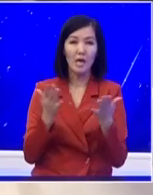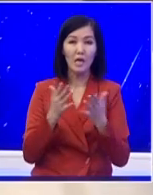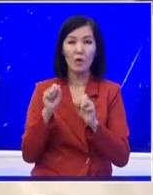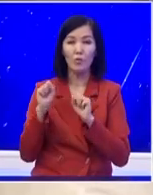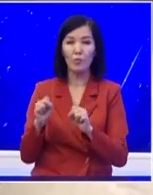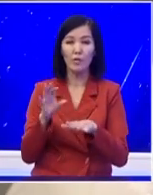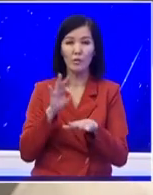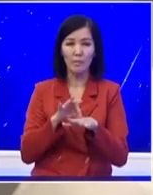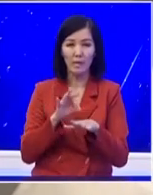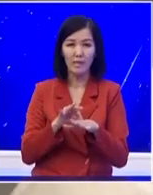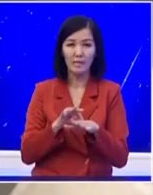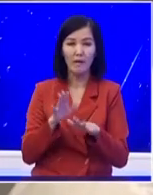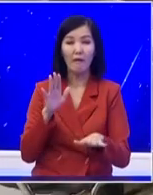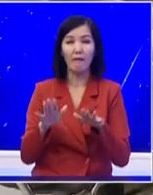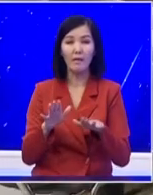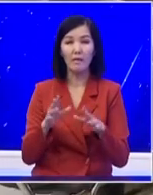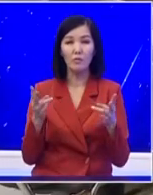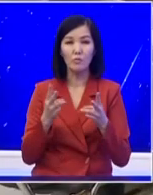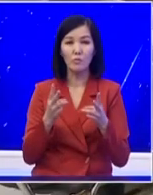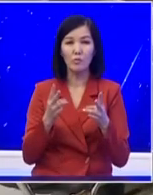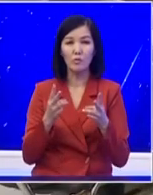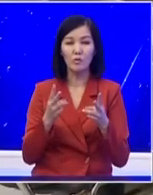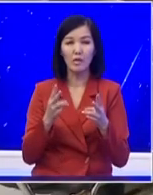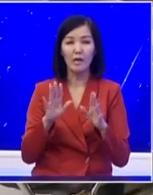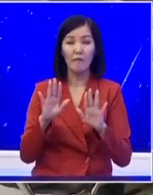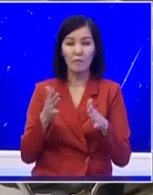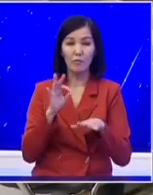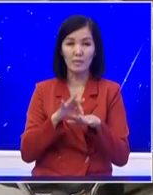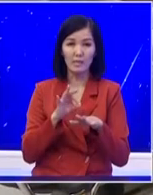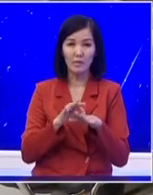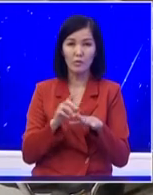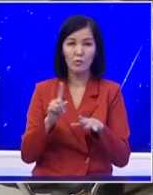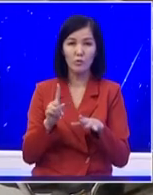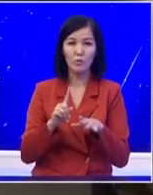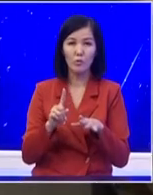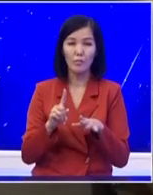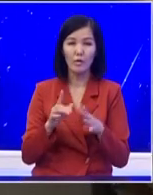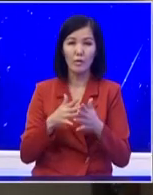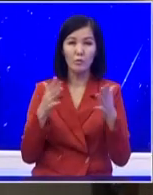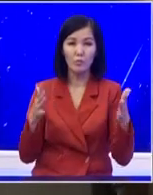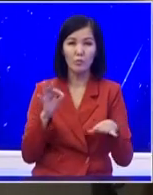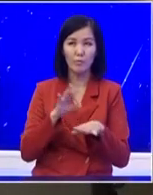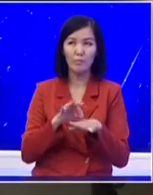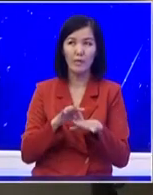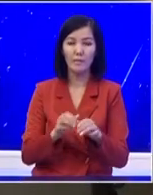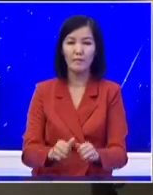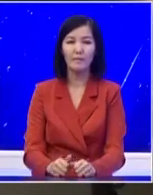от коронавируса, либо какие меры принять при симптомах COVID-19, чтобы не усугубить болезнь.